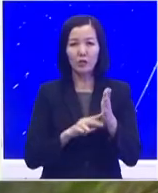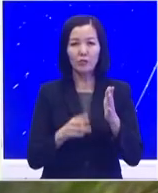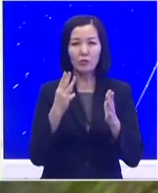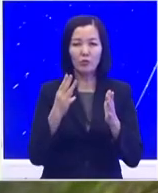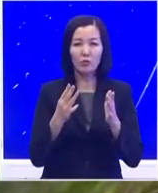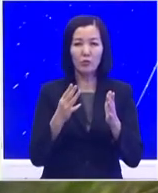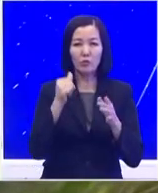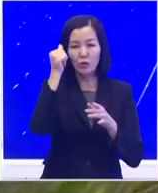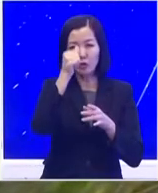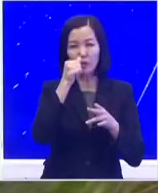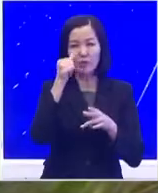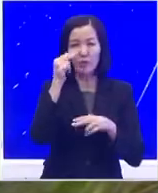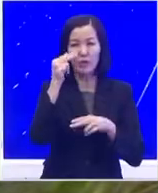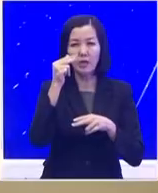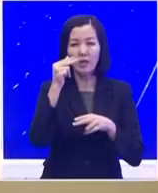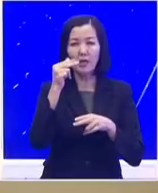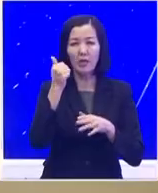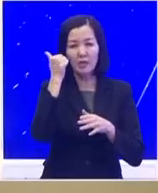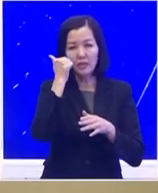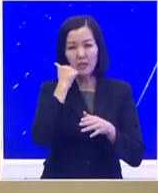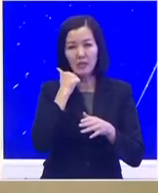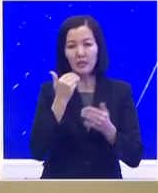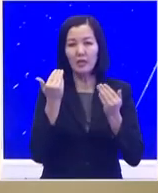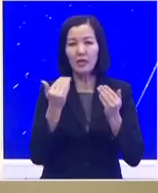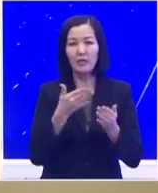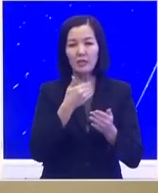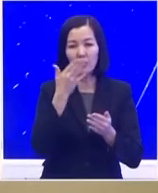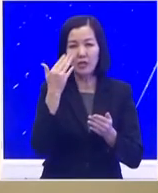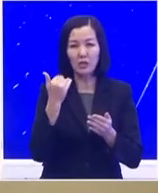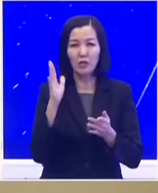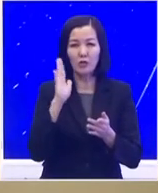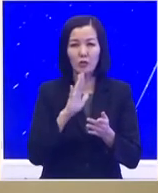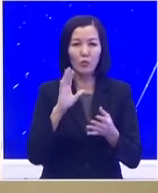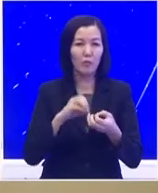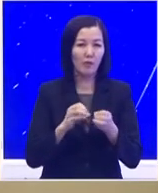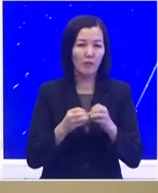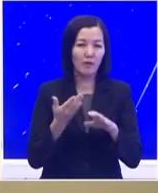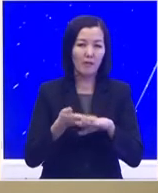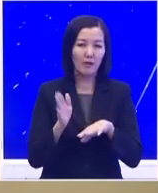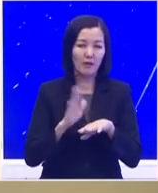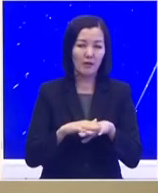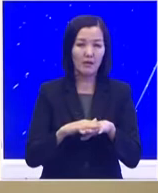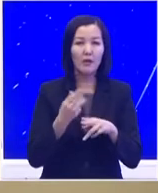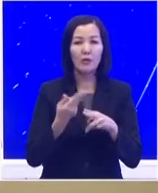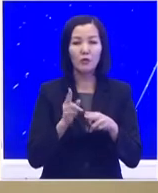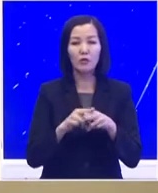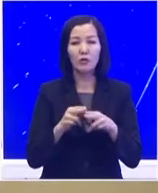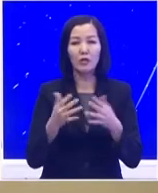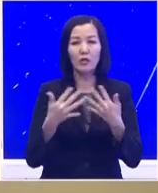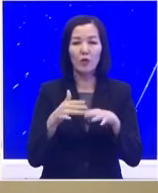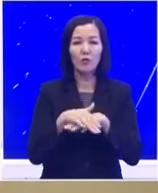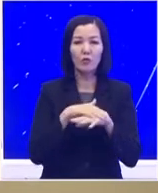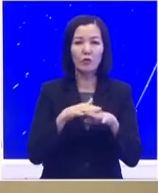салынған. Трубалардың тозығы жетіп, жазда су беру өте қиындыққа түседі. Сондықтан ауыл тұрғындары